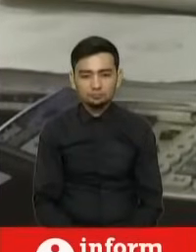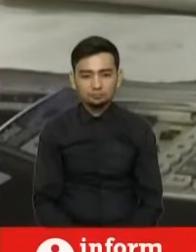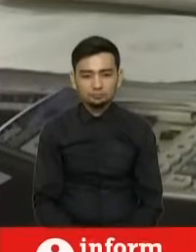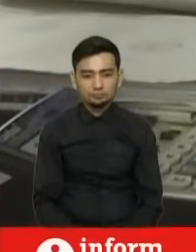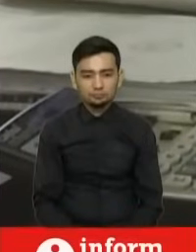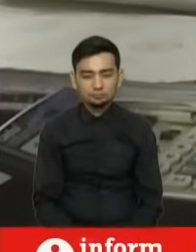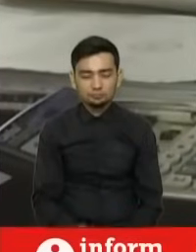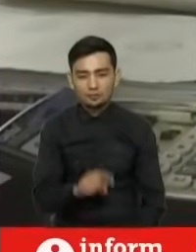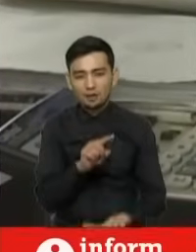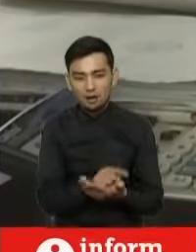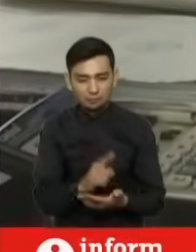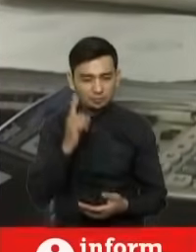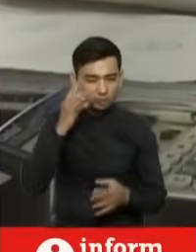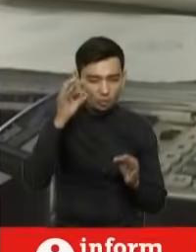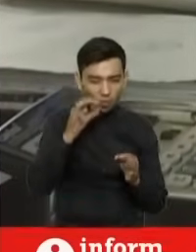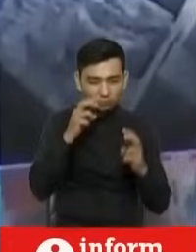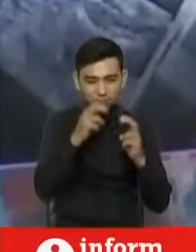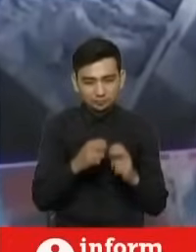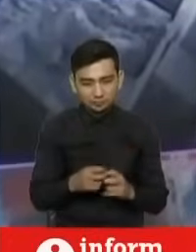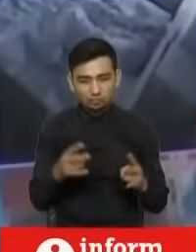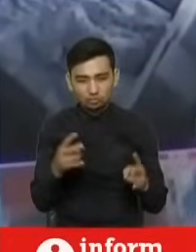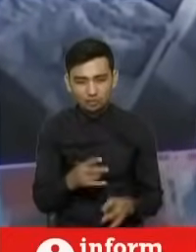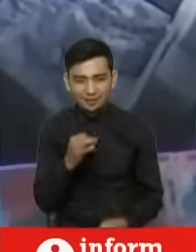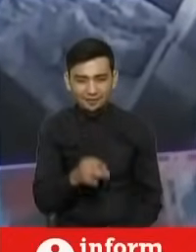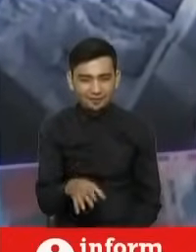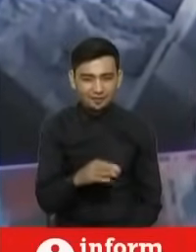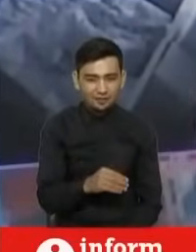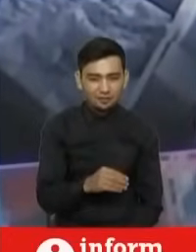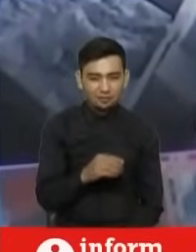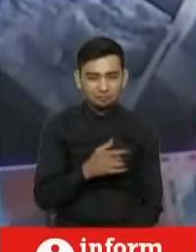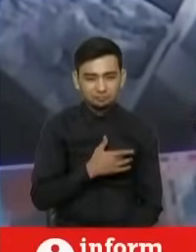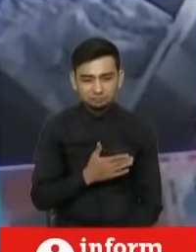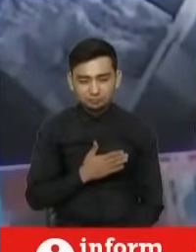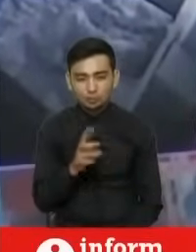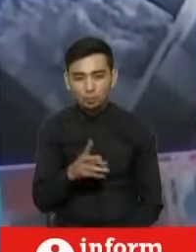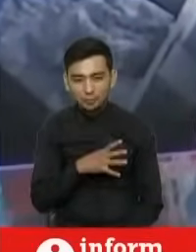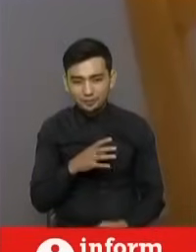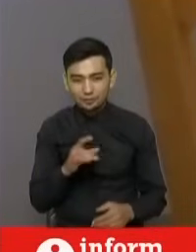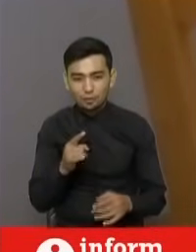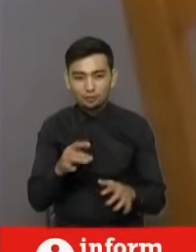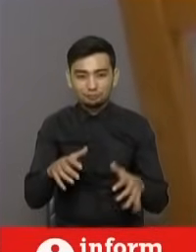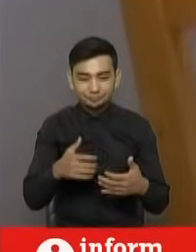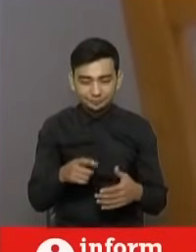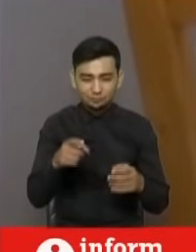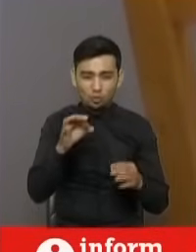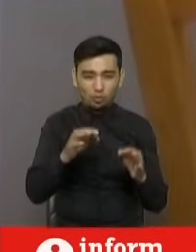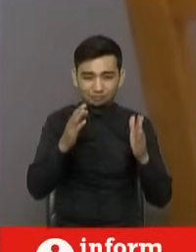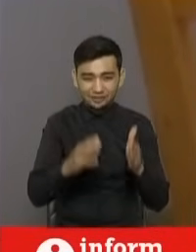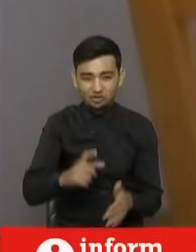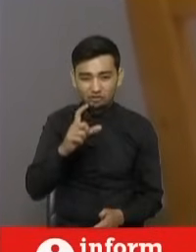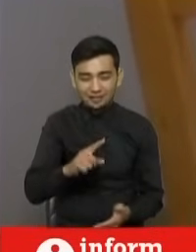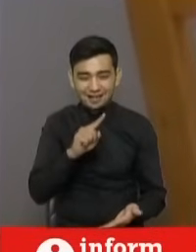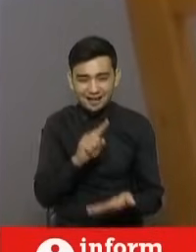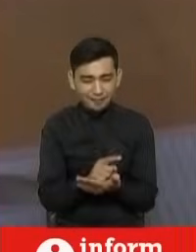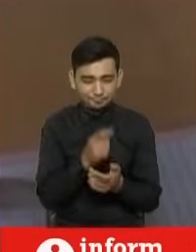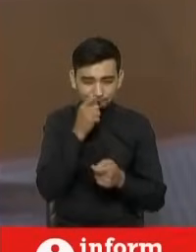Проводить обязательное психиатрическое освидетельствование потенциальных опекунов и усыновителей предлагают общественники. Говорят, в таком